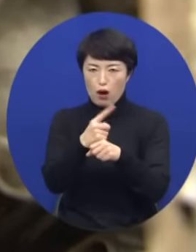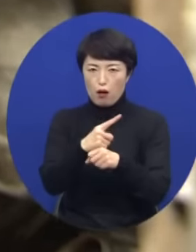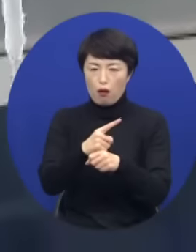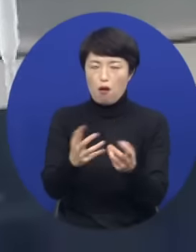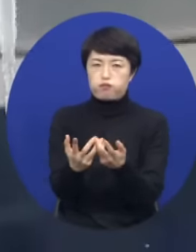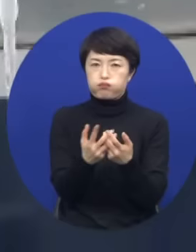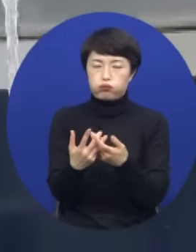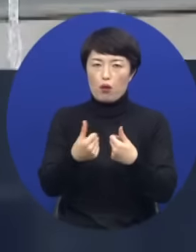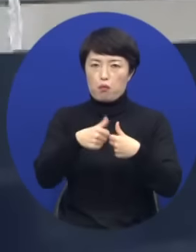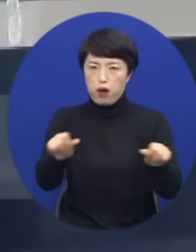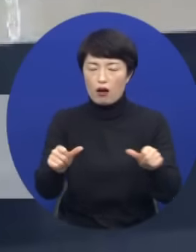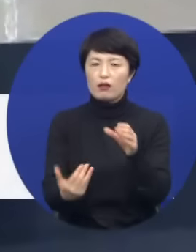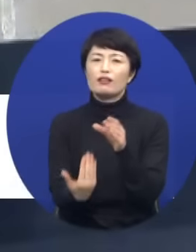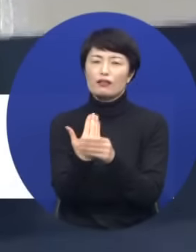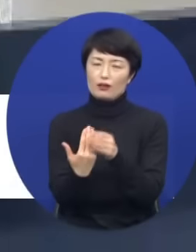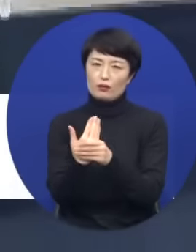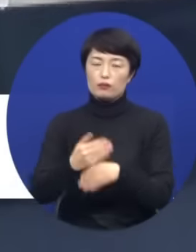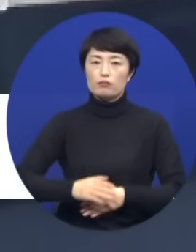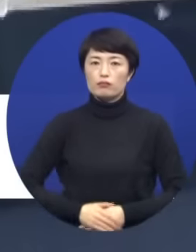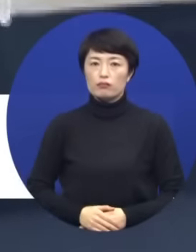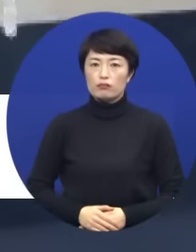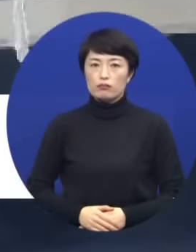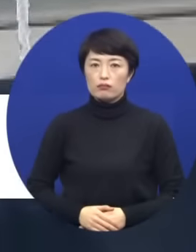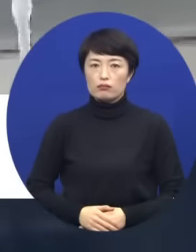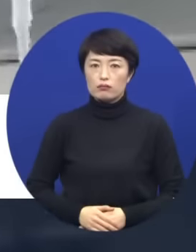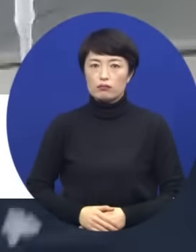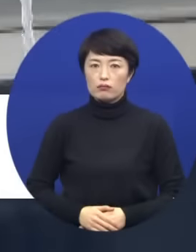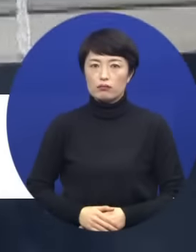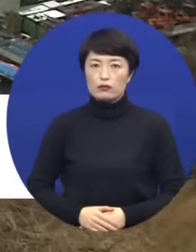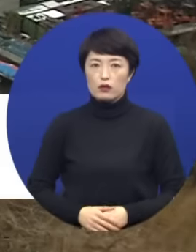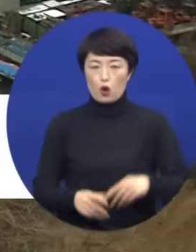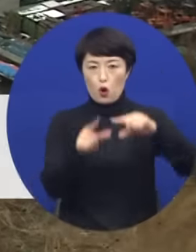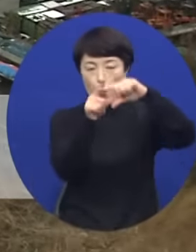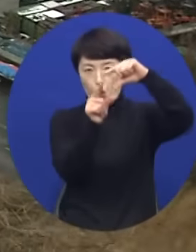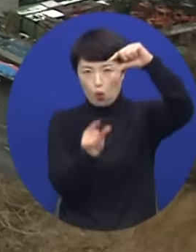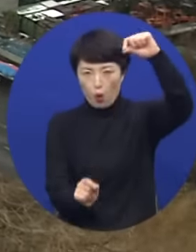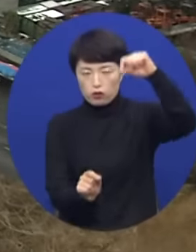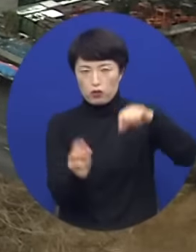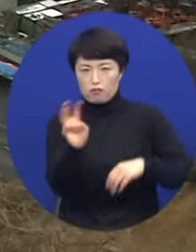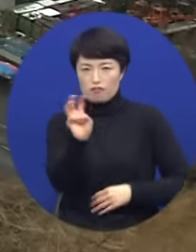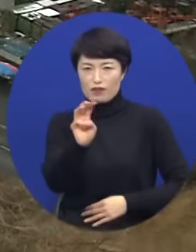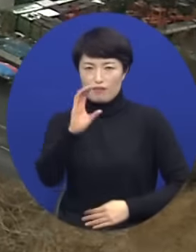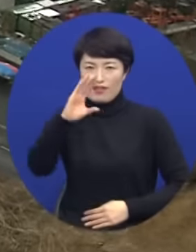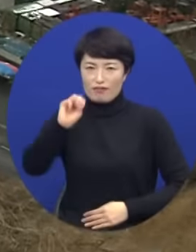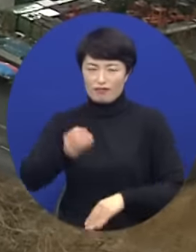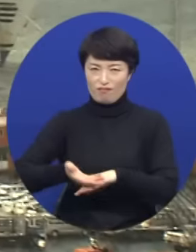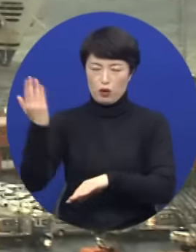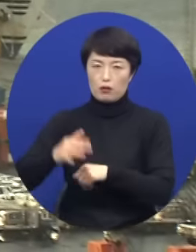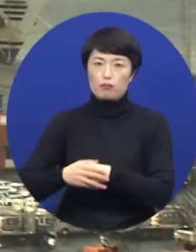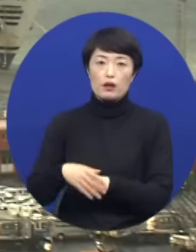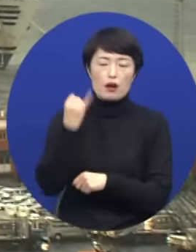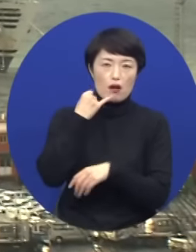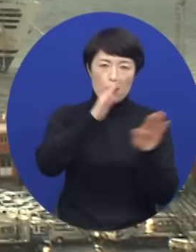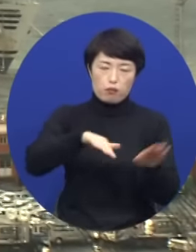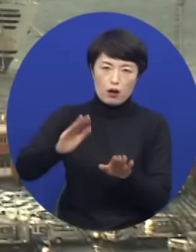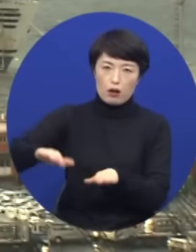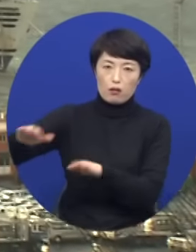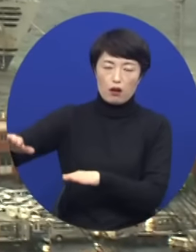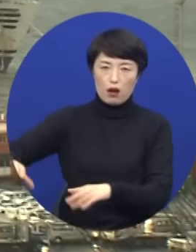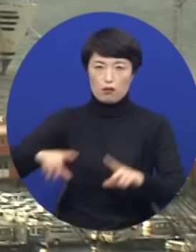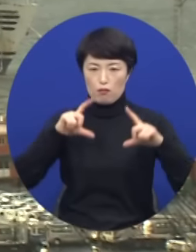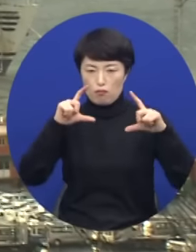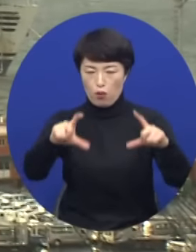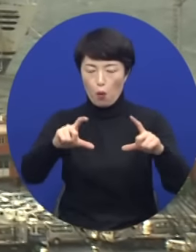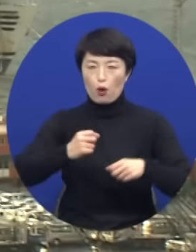속출했습니다. 보드름이 30cm가 넘네. 해상의 풍랑 경보는 주의보로 바뀌어